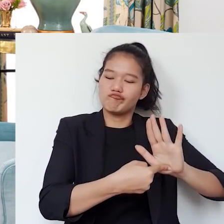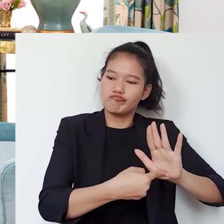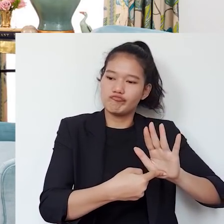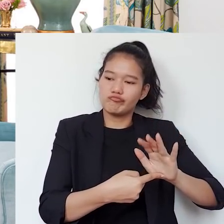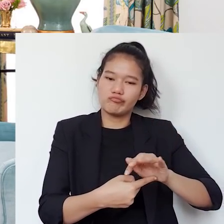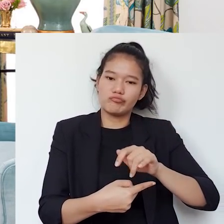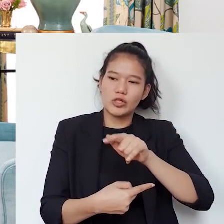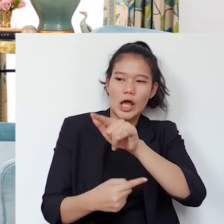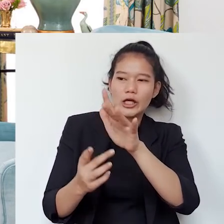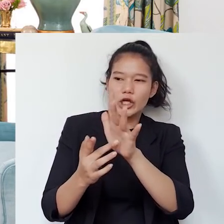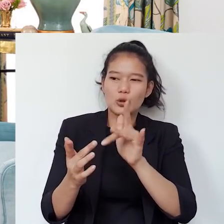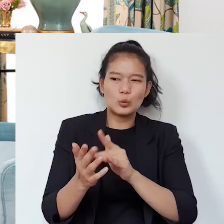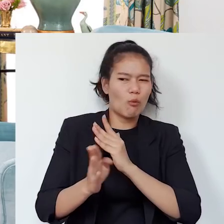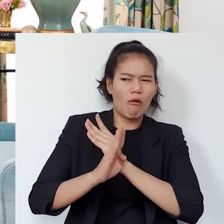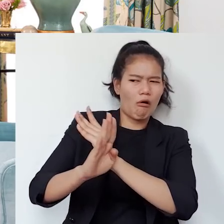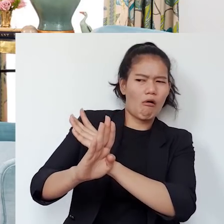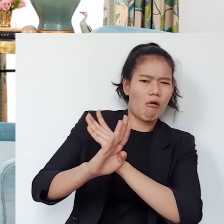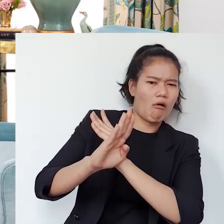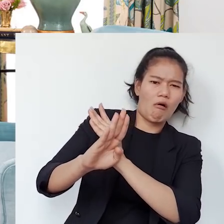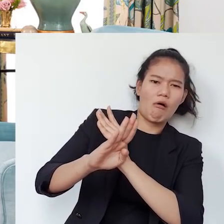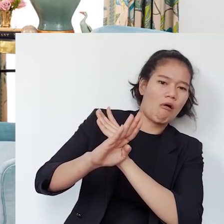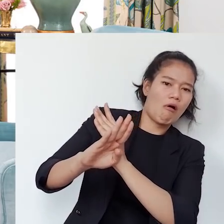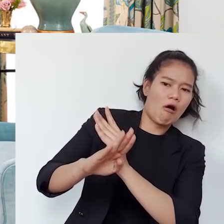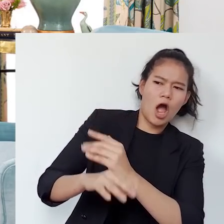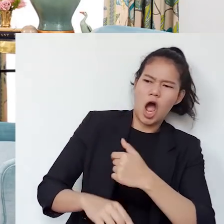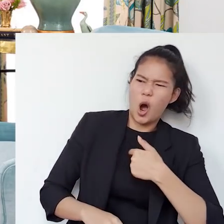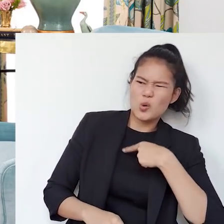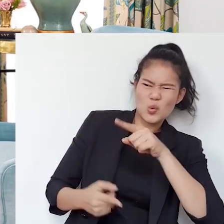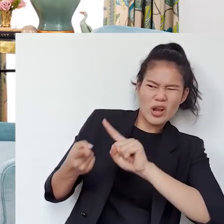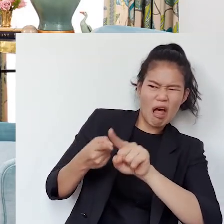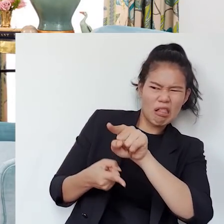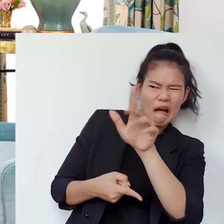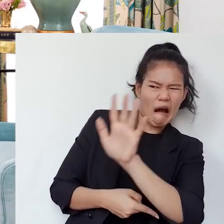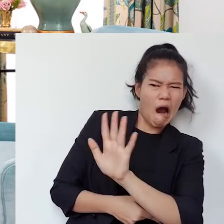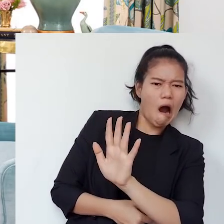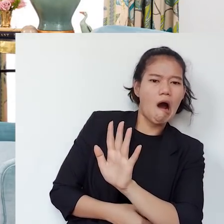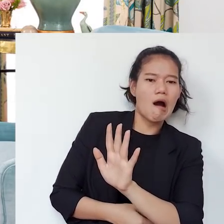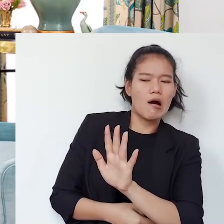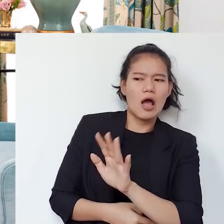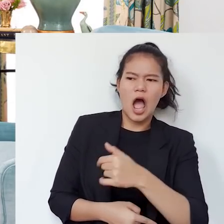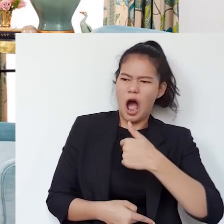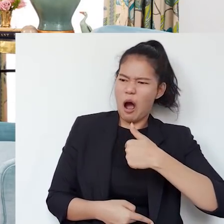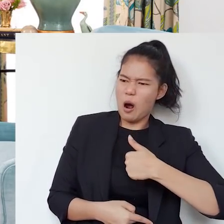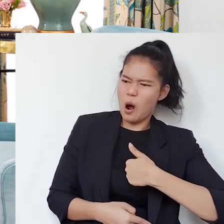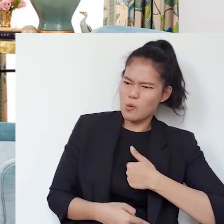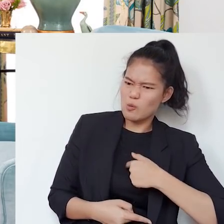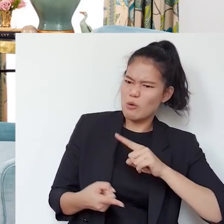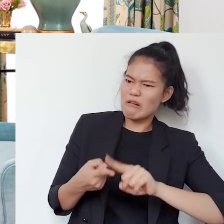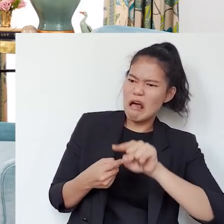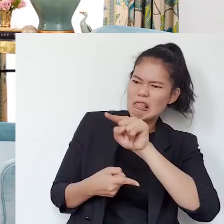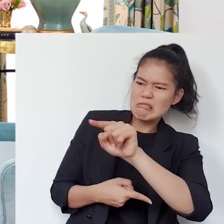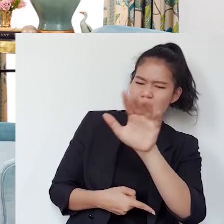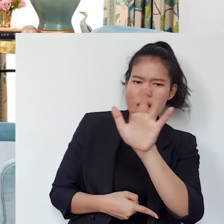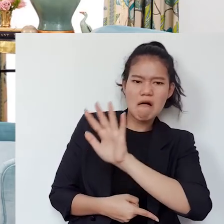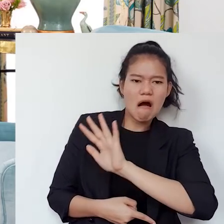yang menyangkal Yesus. Aku tidak mengenal dia. Aku tidak mengenal